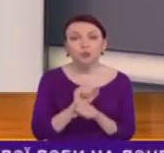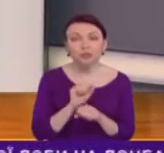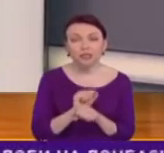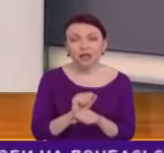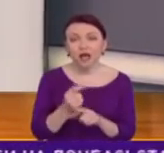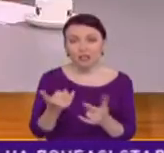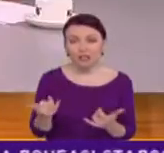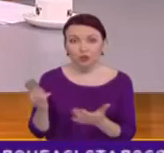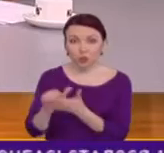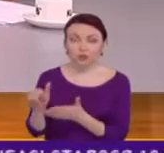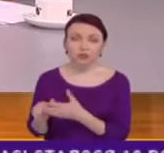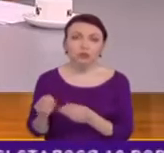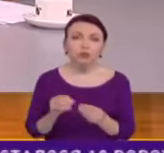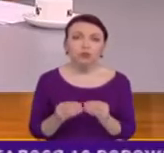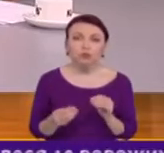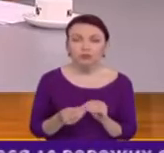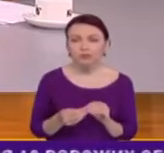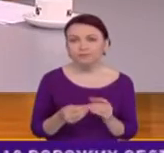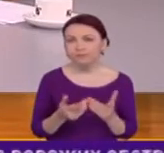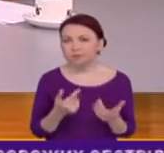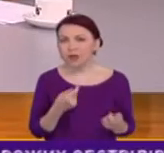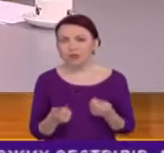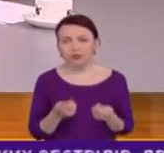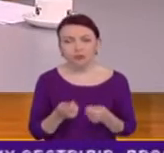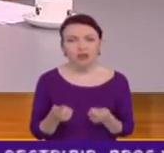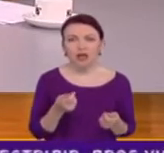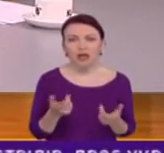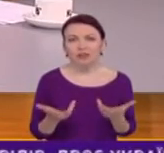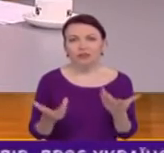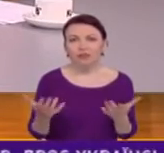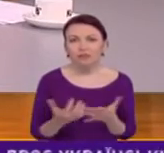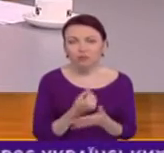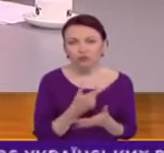проблематика десь менеджмента, де не спрацювало,